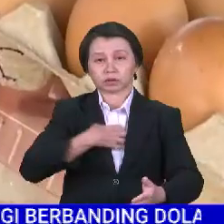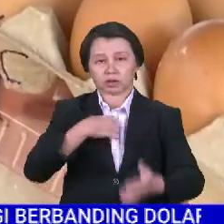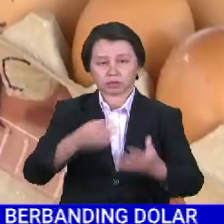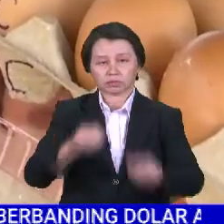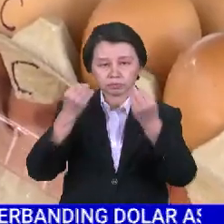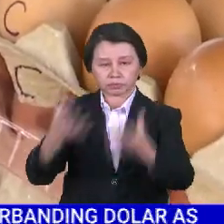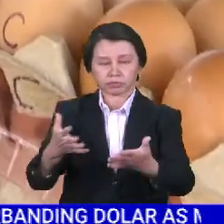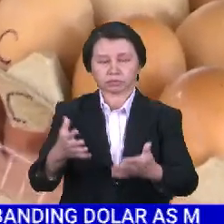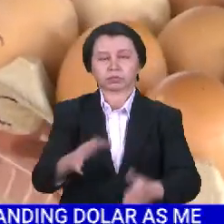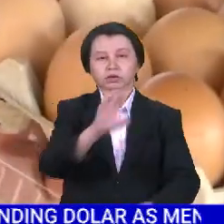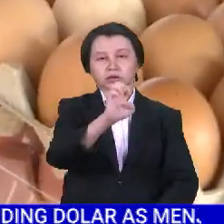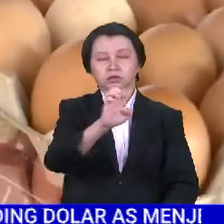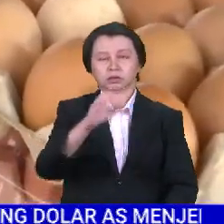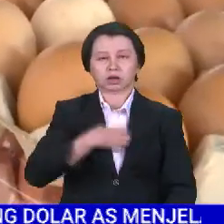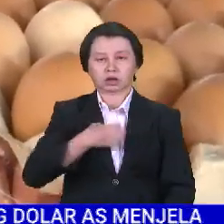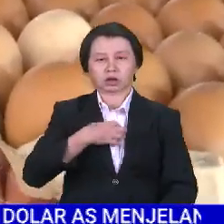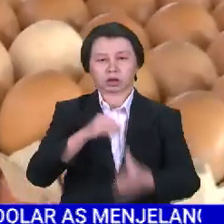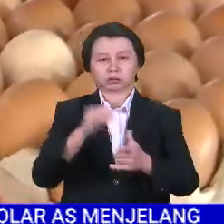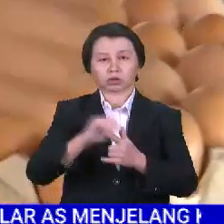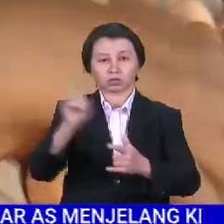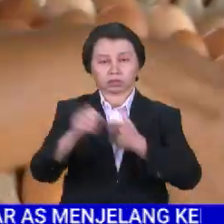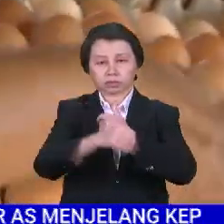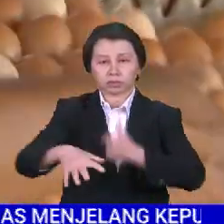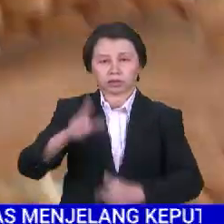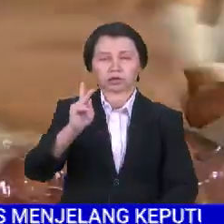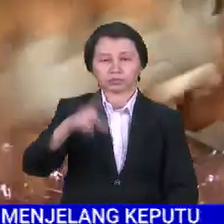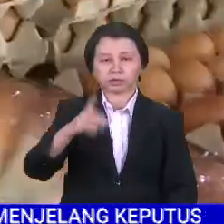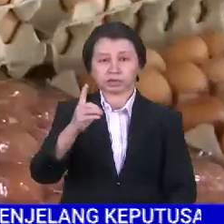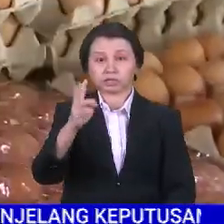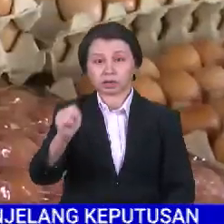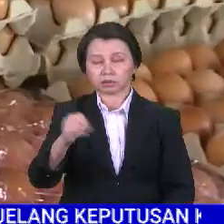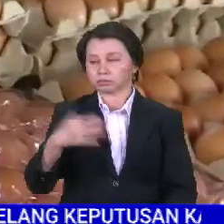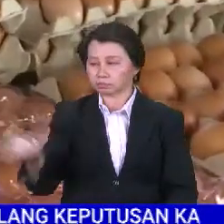disalurkan ke laman sesawang I aduan atau mana-mana cawangan selepas